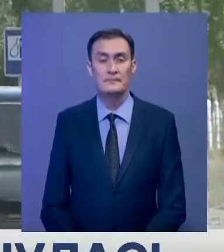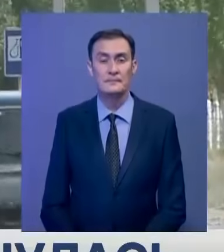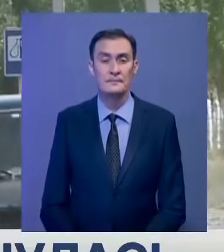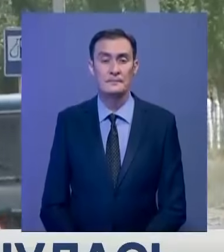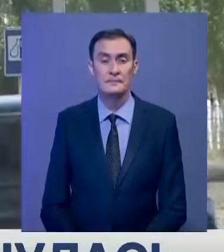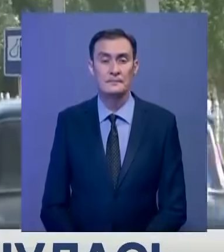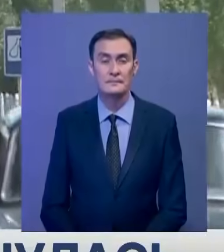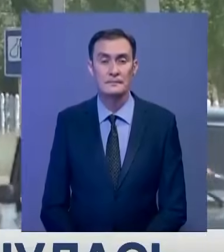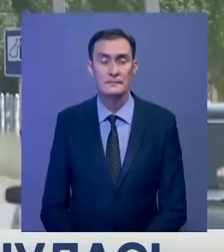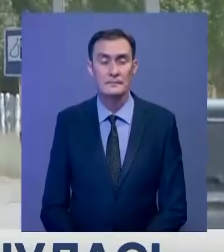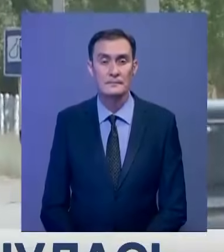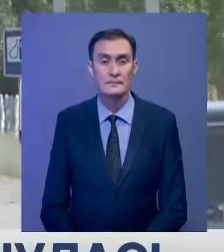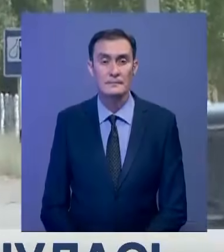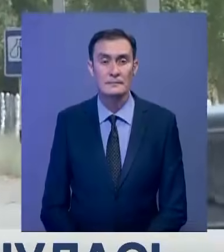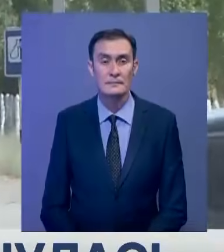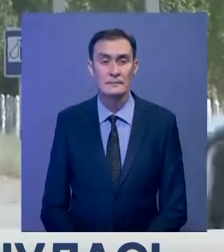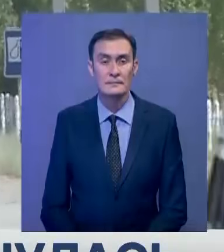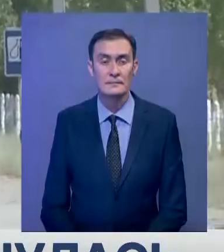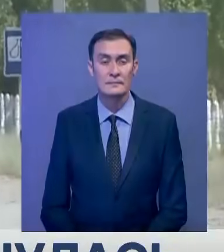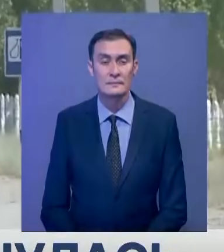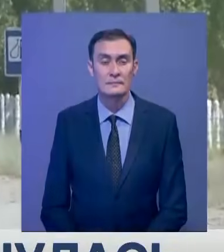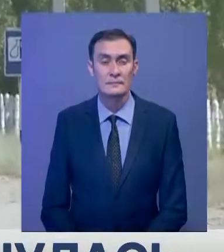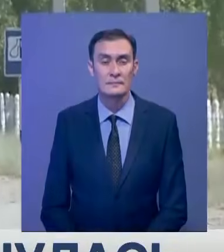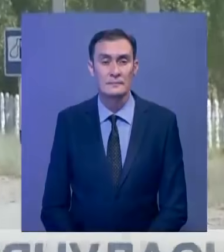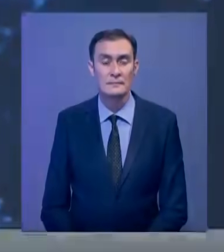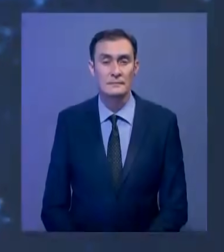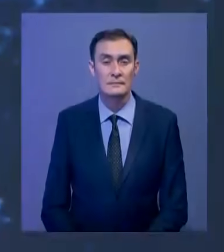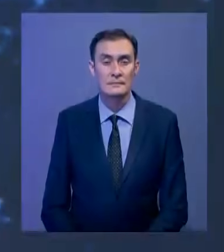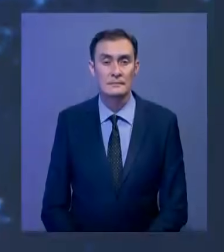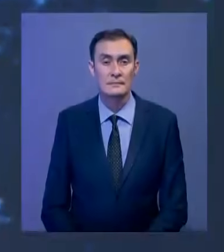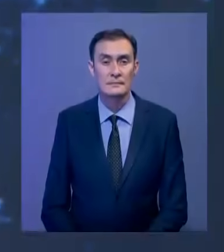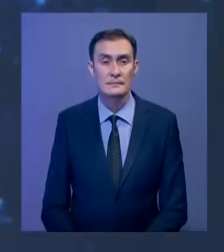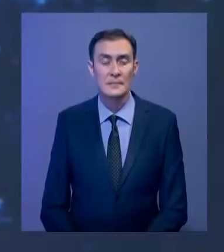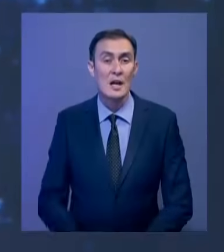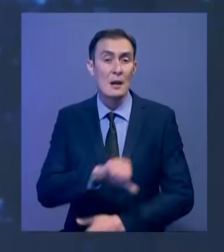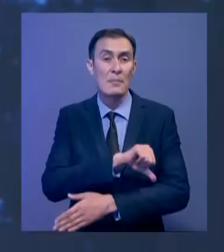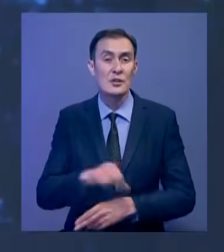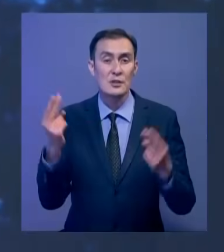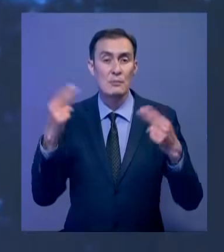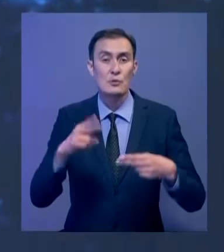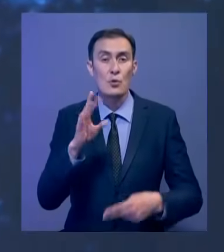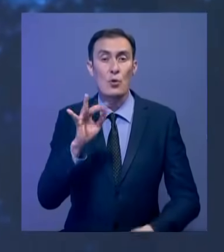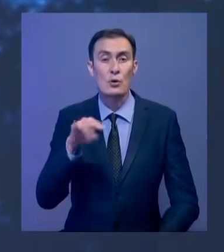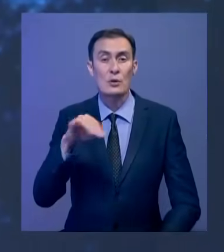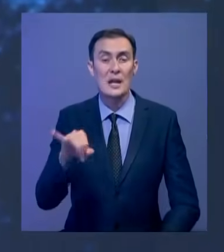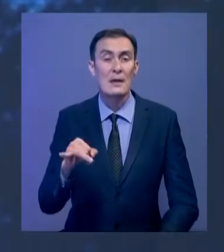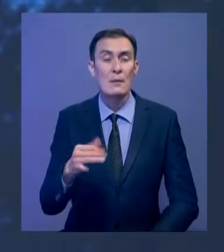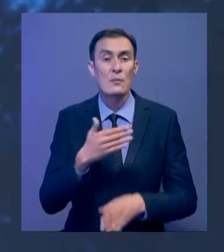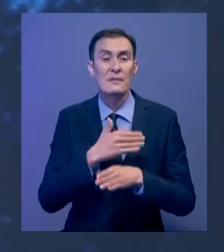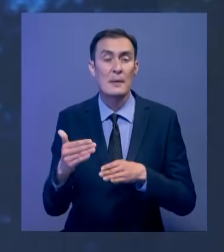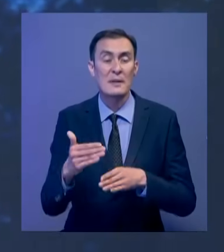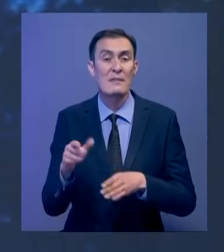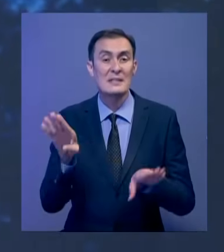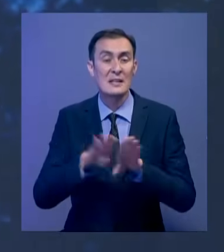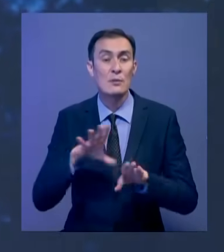Хабар-24, Восточно-Казахстанская область. Пограничный пост Кордая после временного закрытия